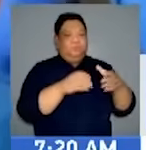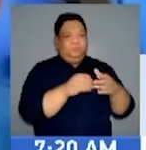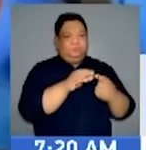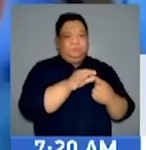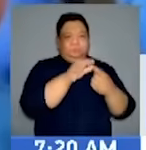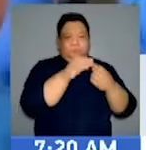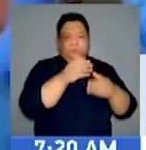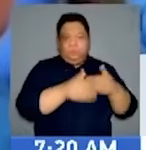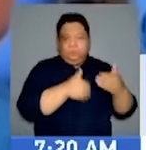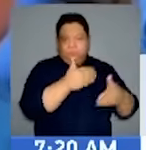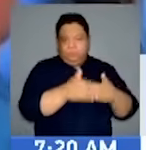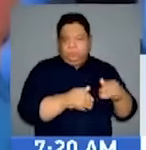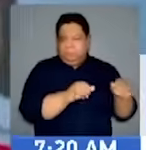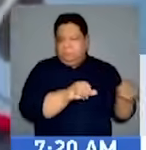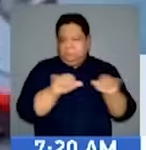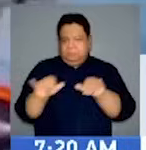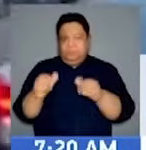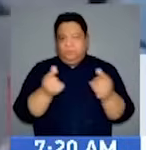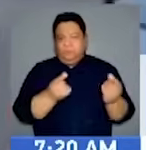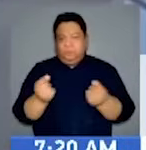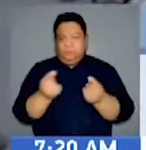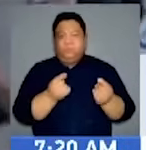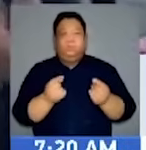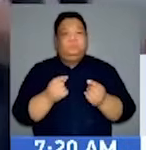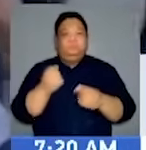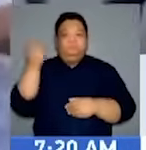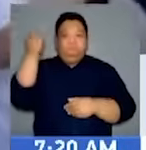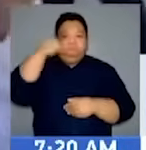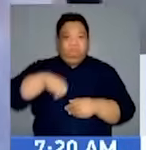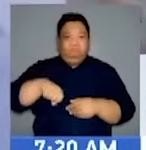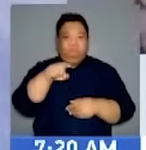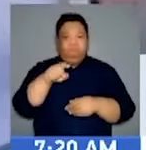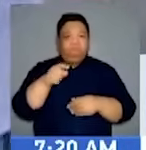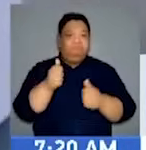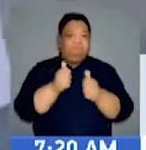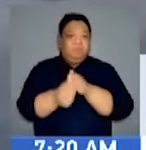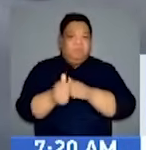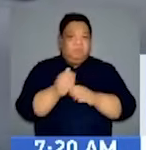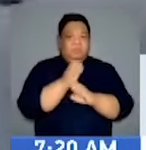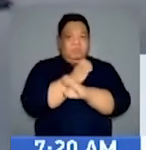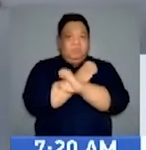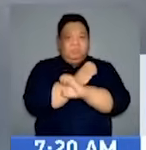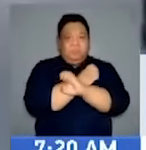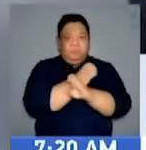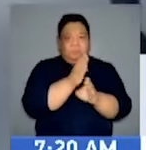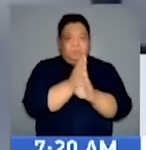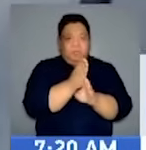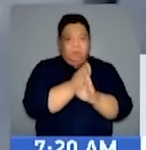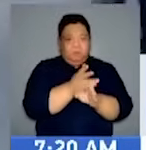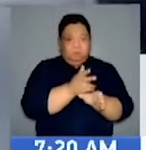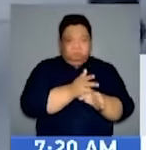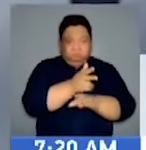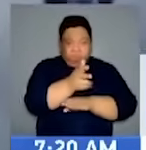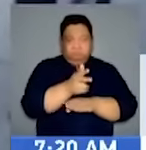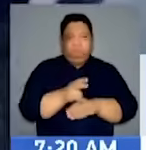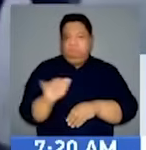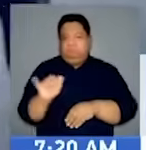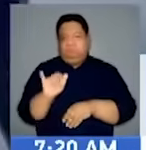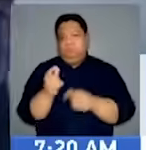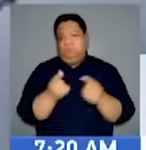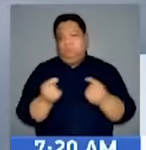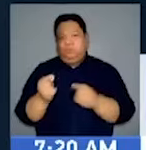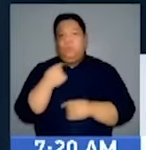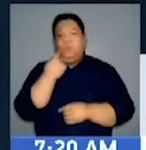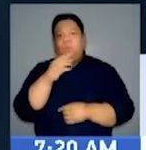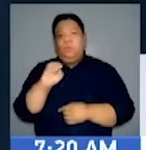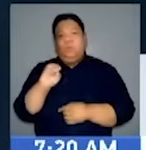operasyon, mga lumalabag na motorista na dumaraan sa EDSA busway at road clearing operations. Ang officer in charge nila ngayon ay si